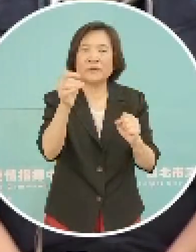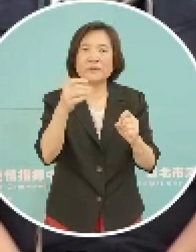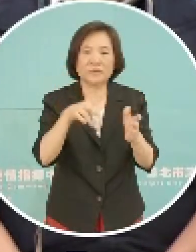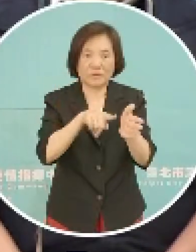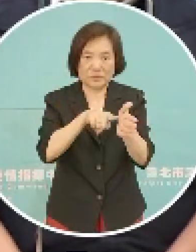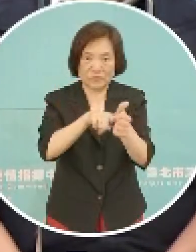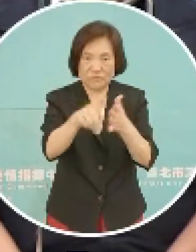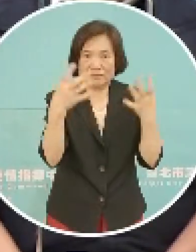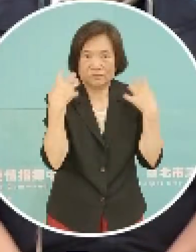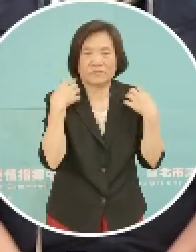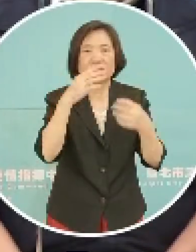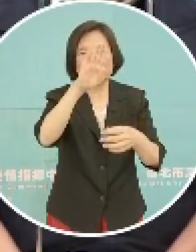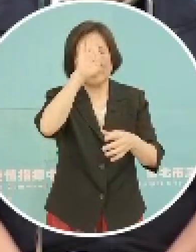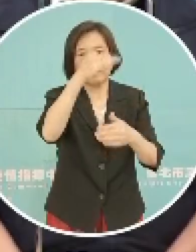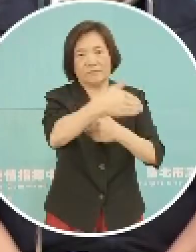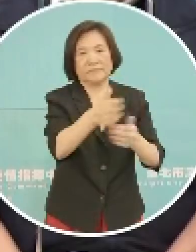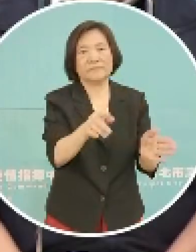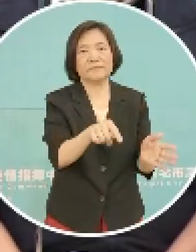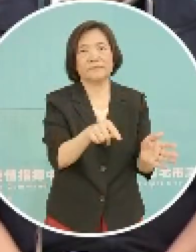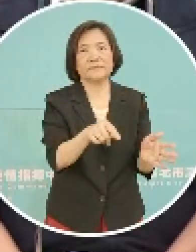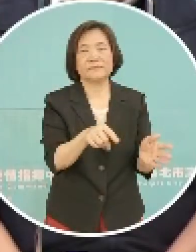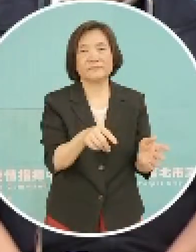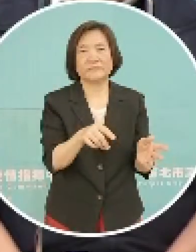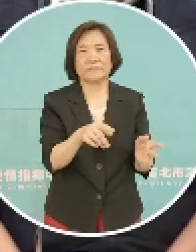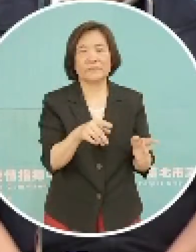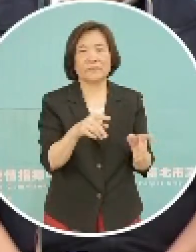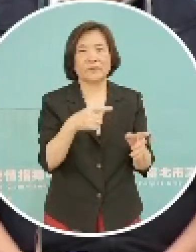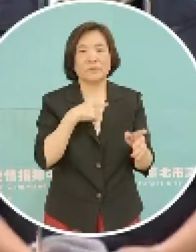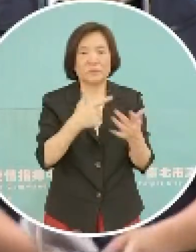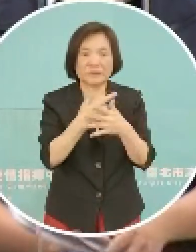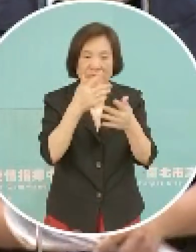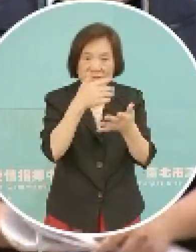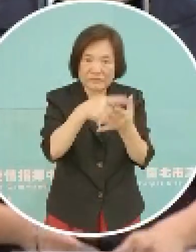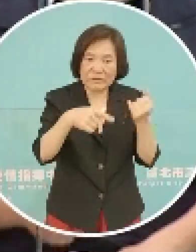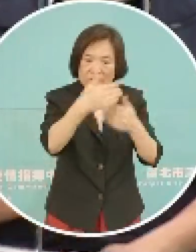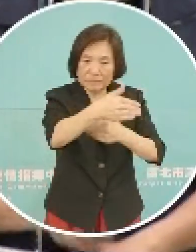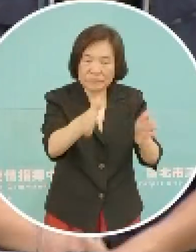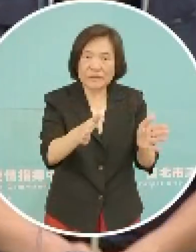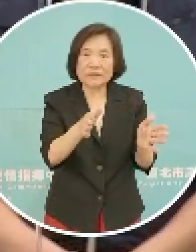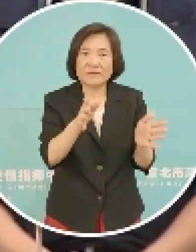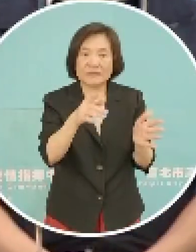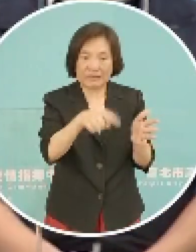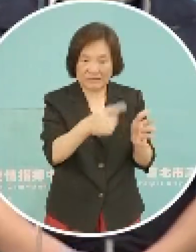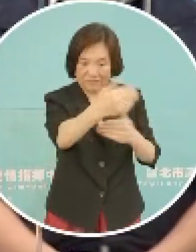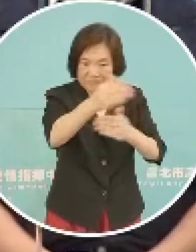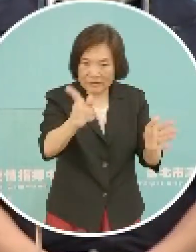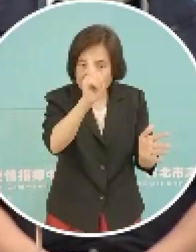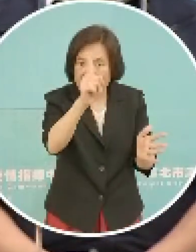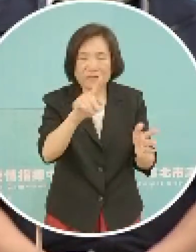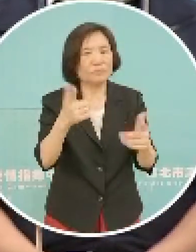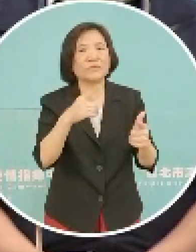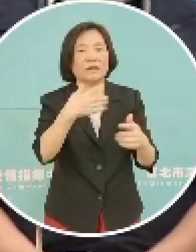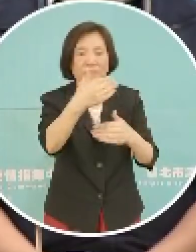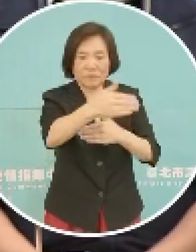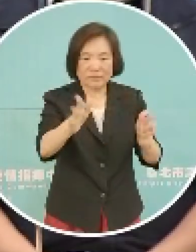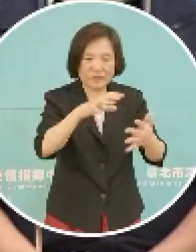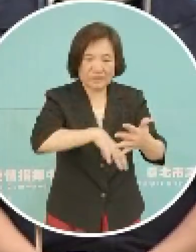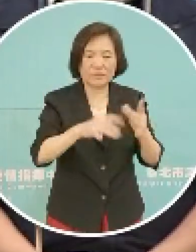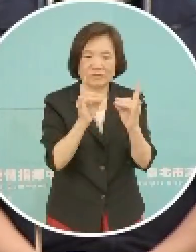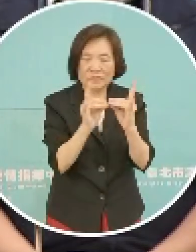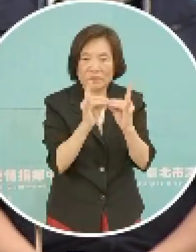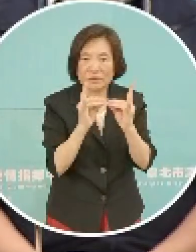责病房来讲我们不是只有看病房，还看病床数所以事实上台北